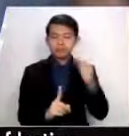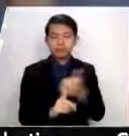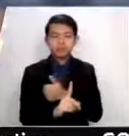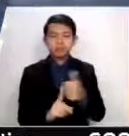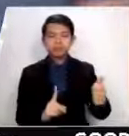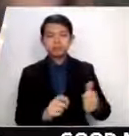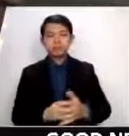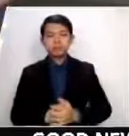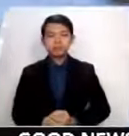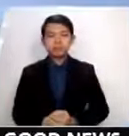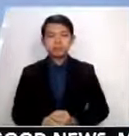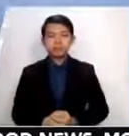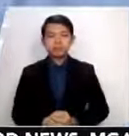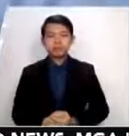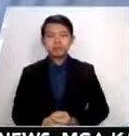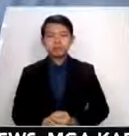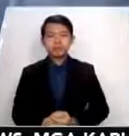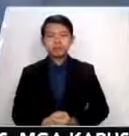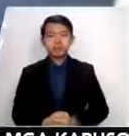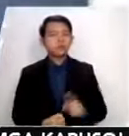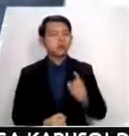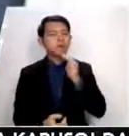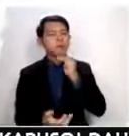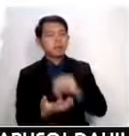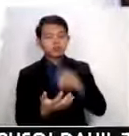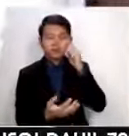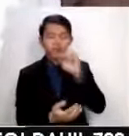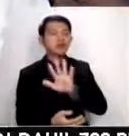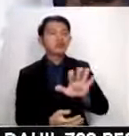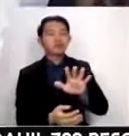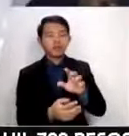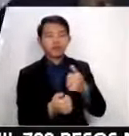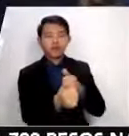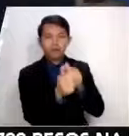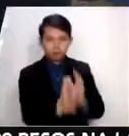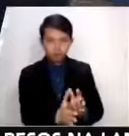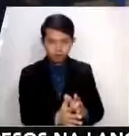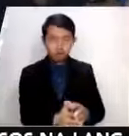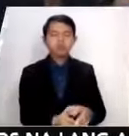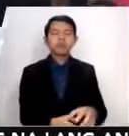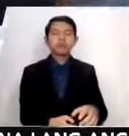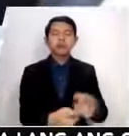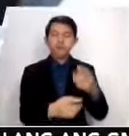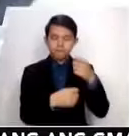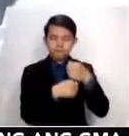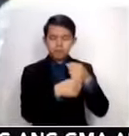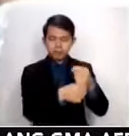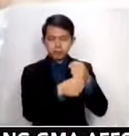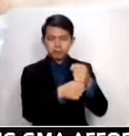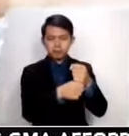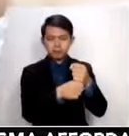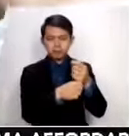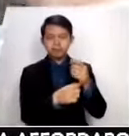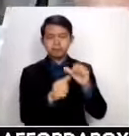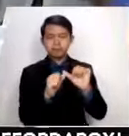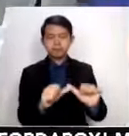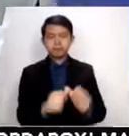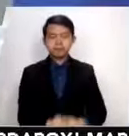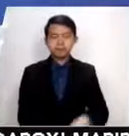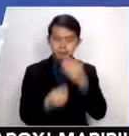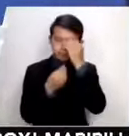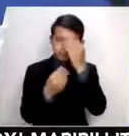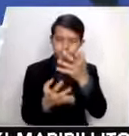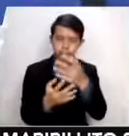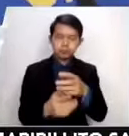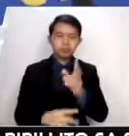Any message, sir, today of followers? Tatag lang. Yan ang mensahe ni Pastor Apollo Kibuloy sa kanyang mga taga-suporta nang dumating sa Pasig City